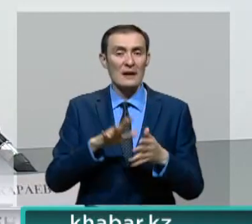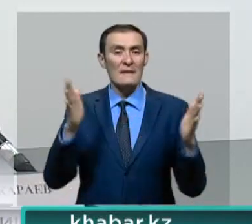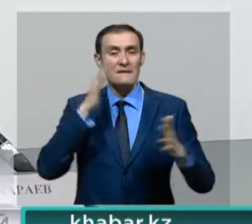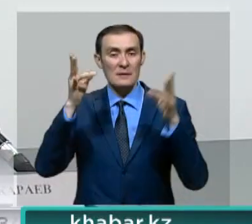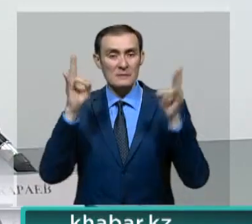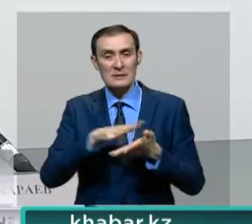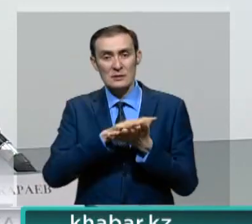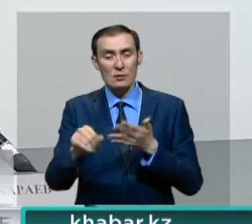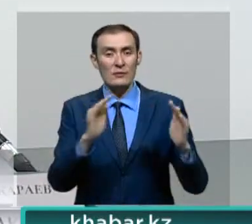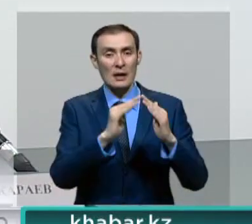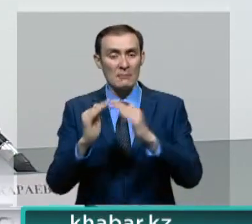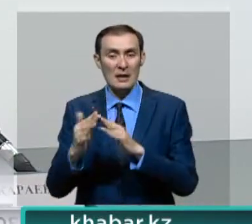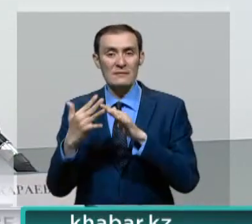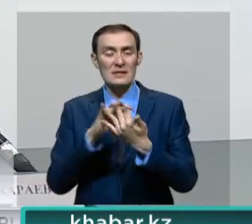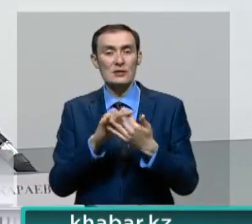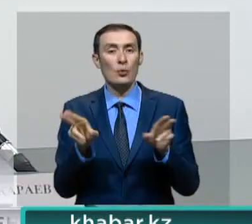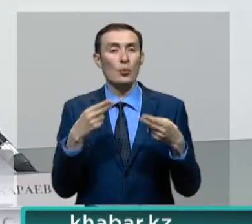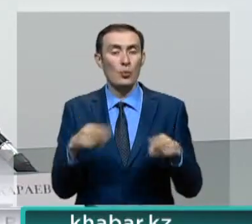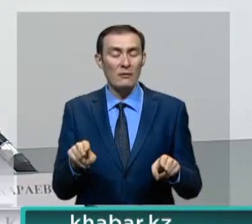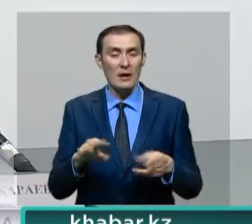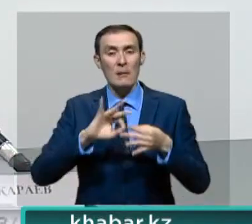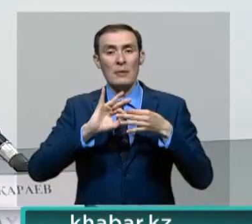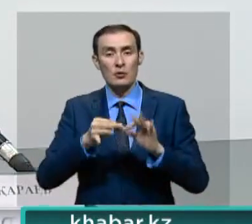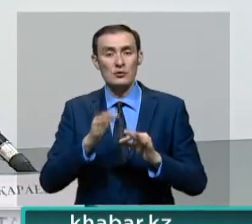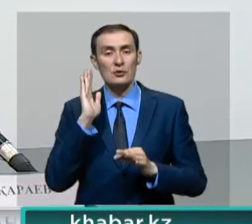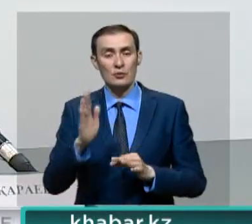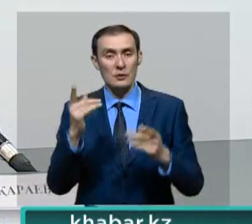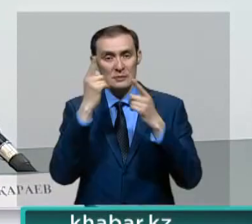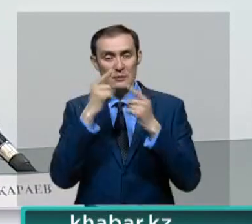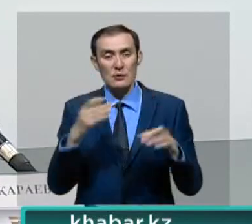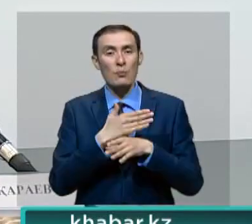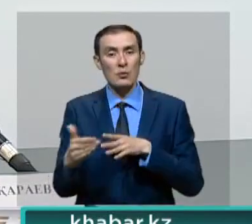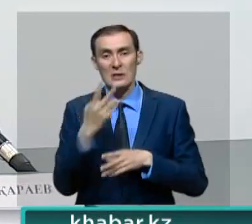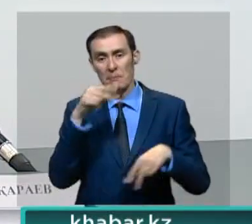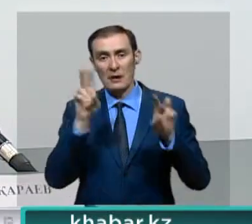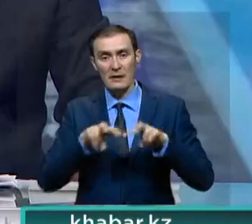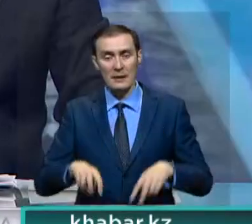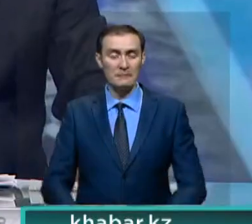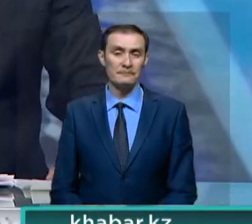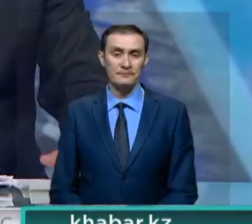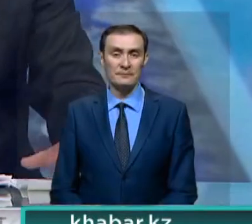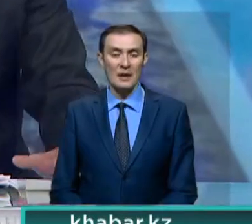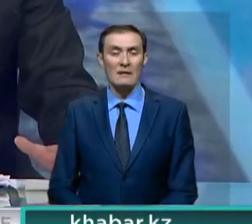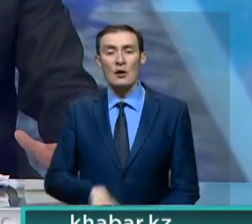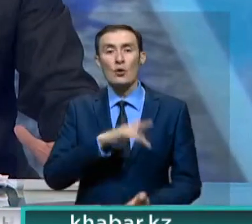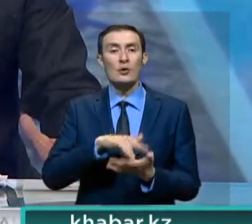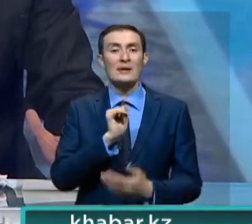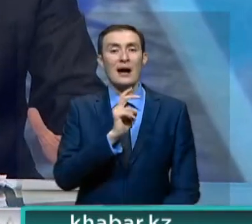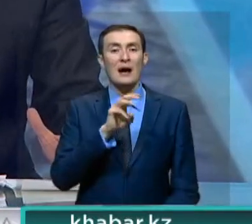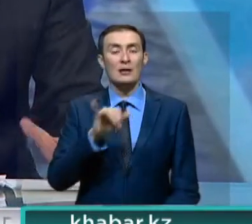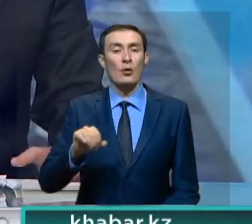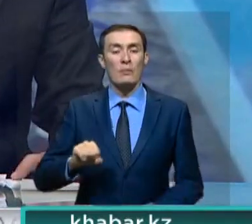снесло крыши в жилых домах и сельских клубах. Подробности мы сообщим после проверки. В Актауже